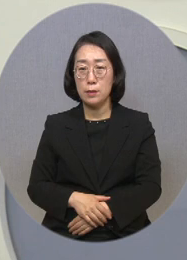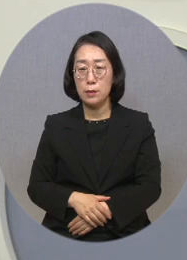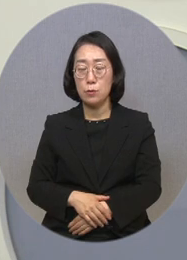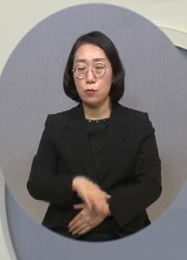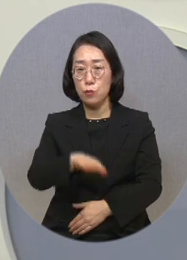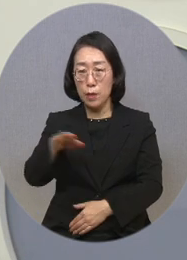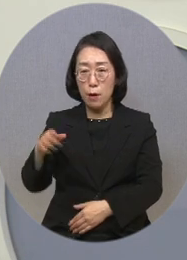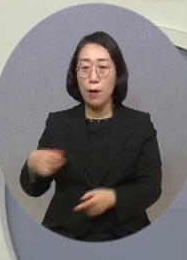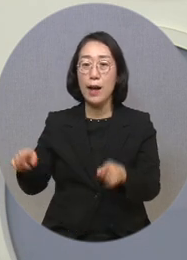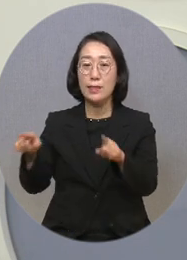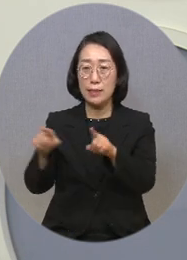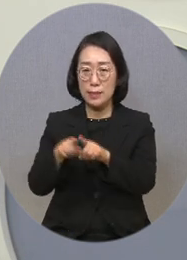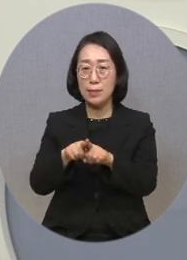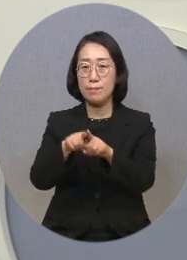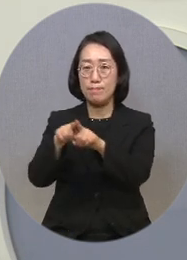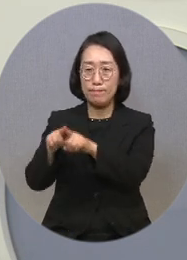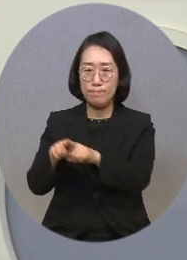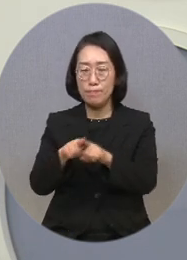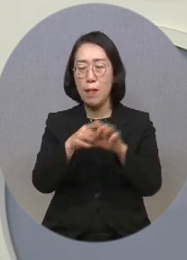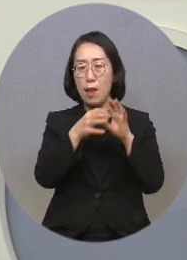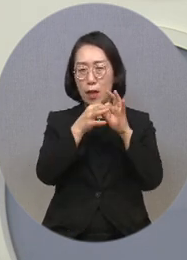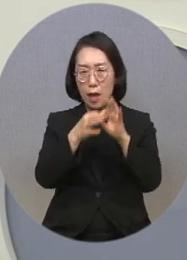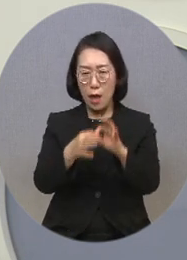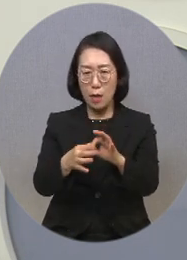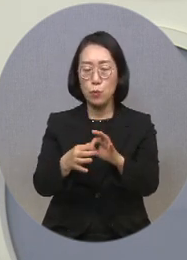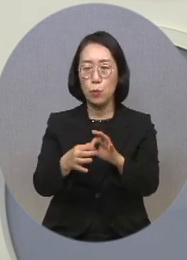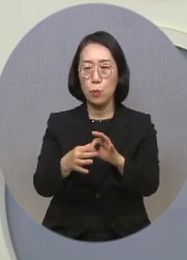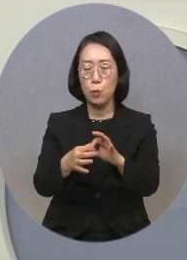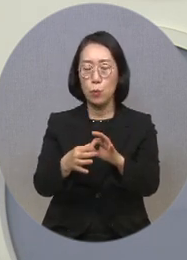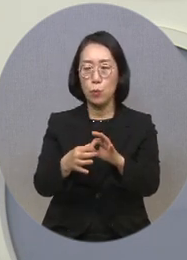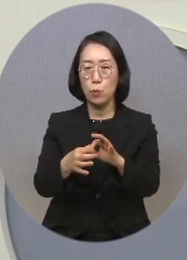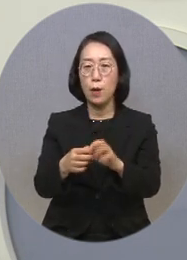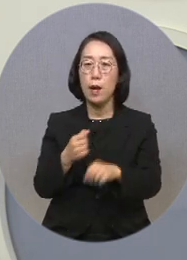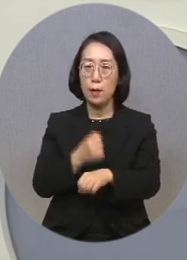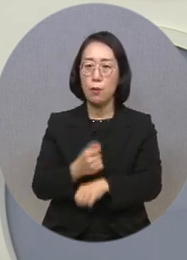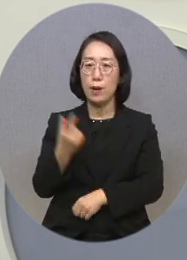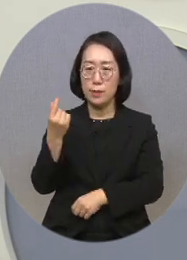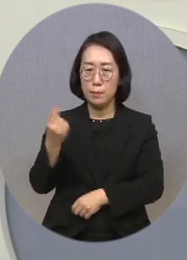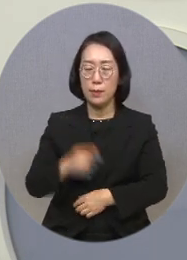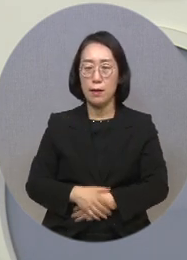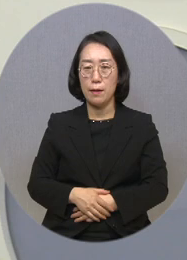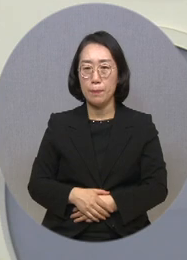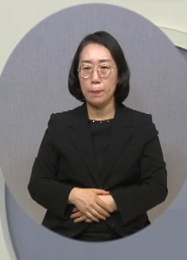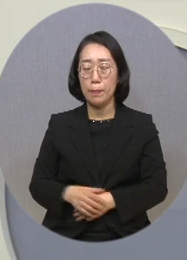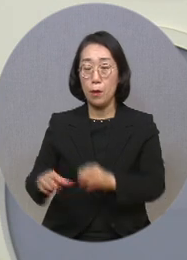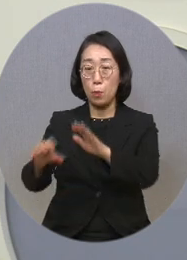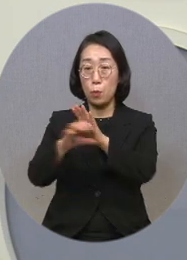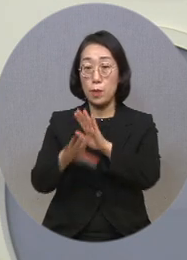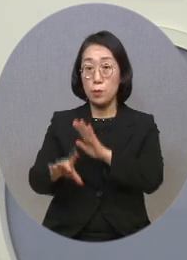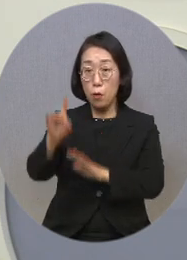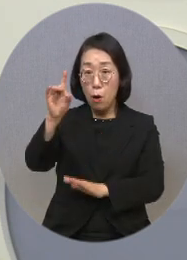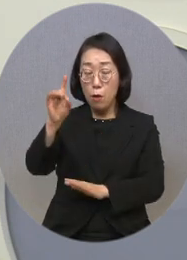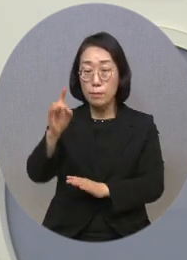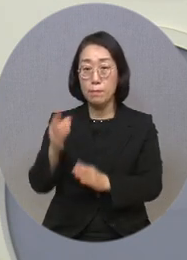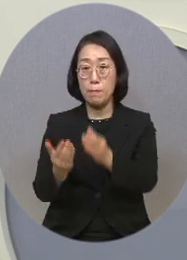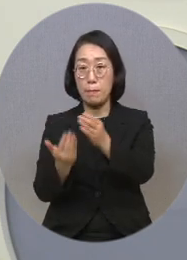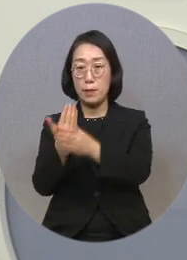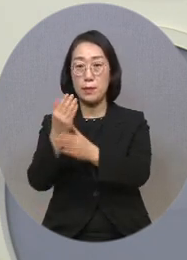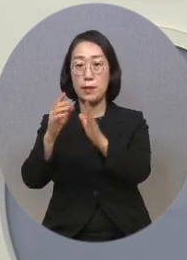우리와 이렇게 함께 간다라고 생각을 안 할 수가 없는 것 같아요. 코로나가 처음 발생했을 때